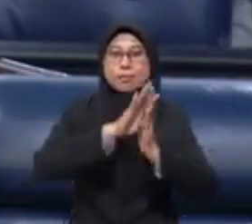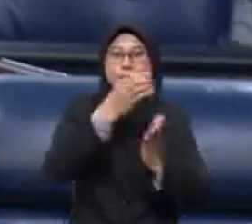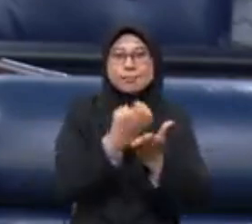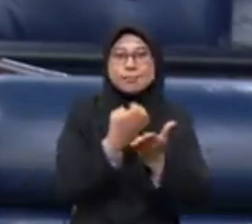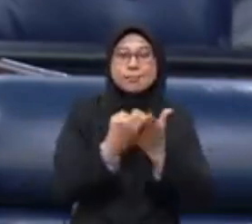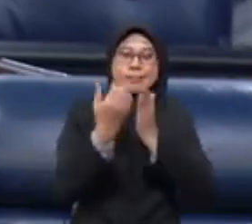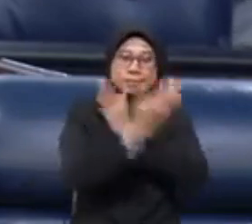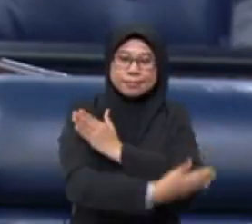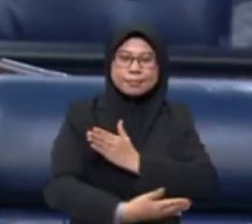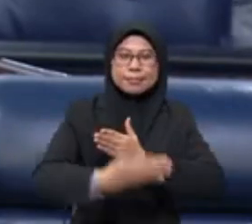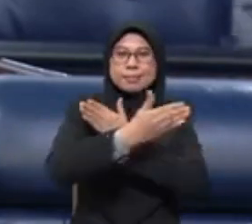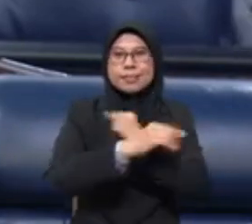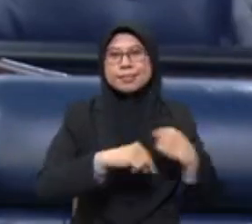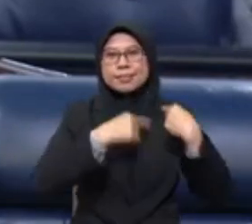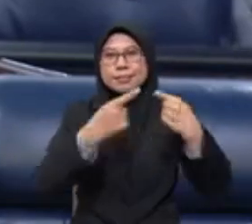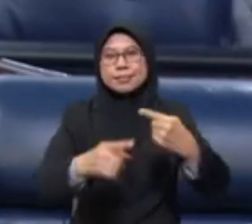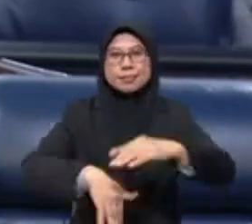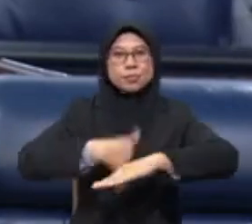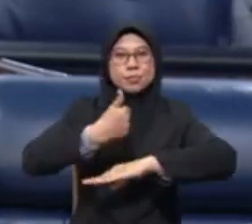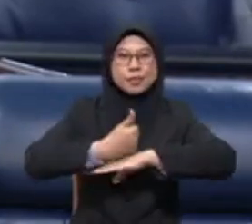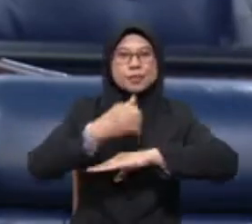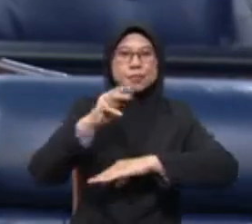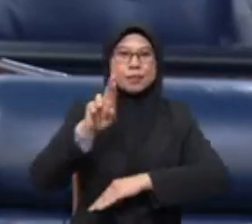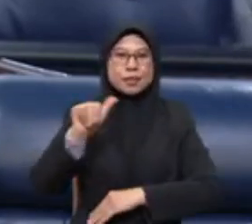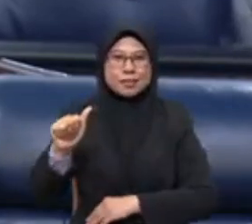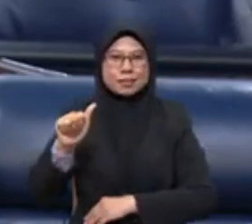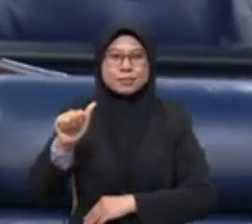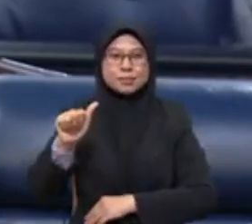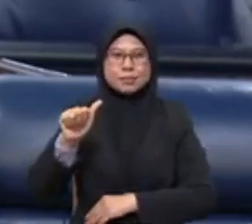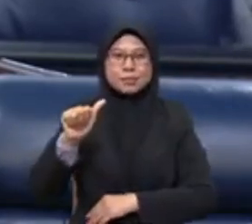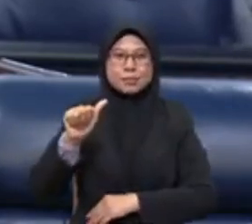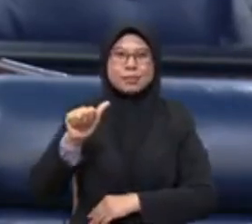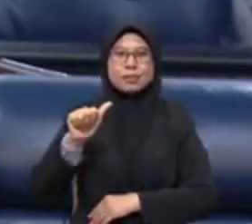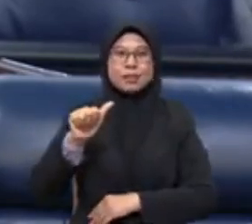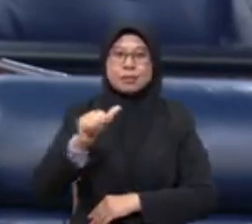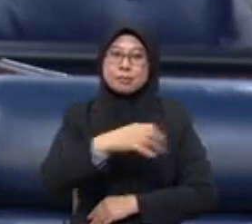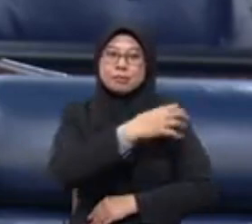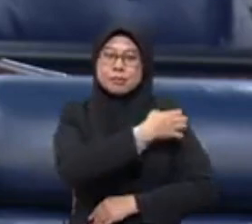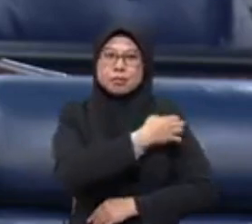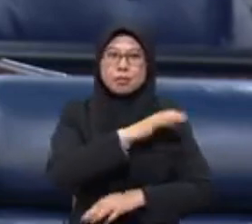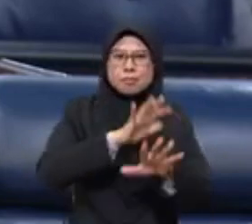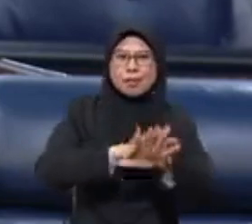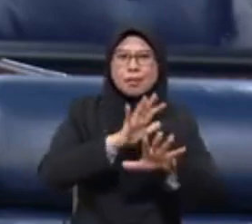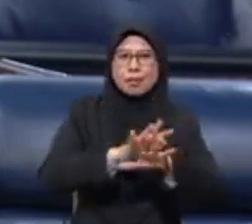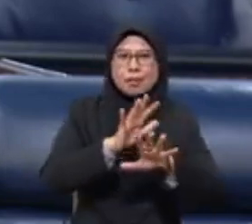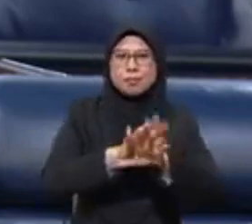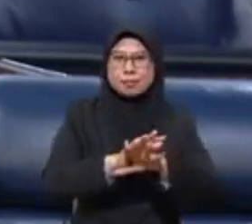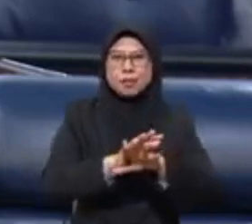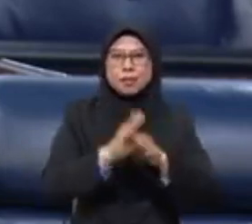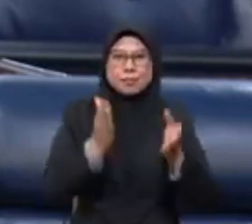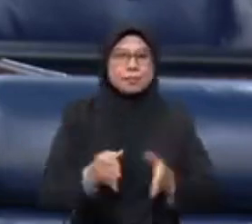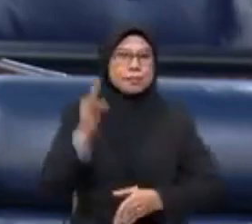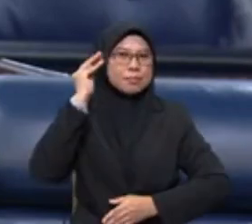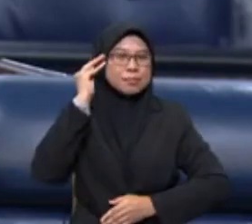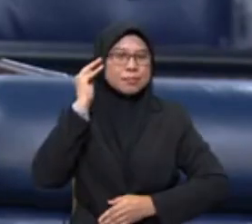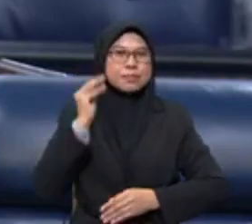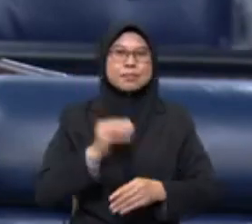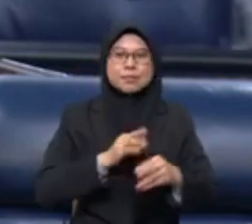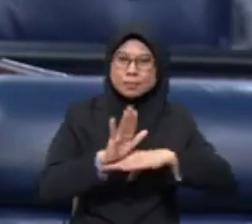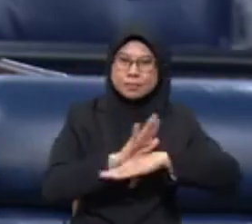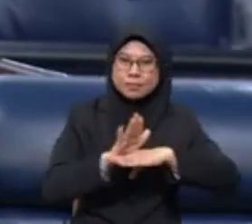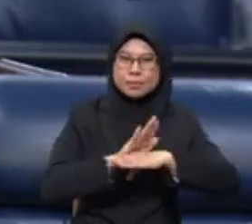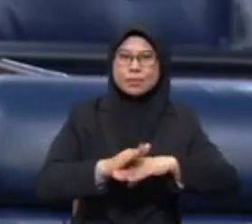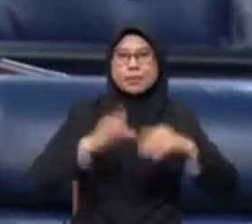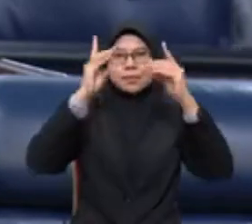sosioekonomi negara sepanjang penubuhannya. MARA juga telah memperkasa jutaan bumi putera melalui keusahawanan, pendidikan dan